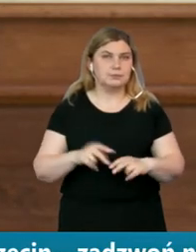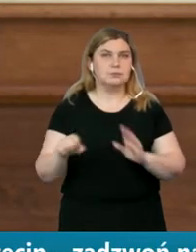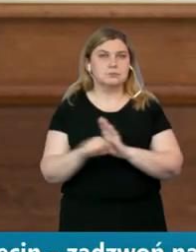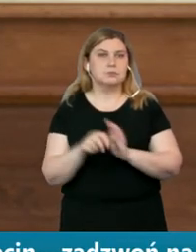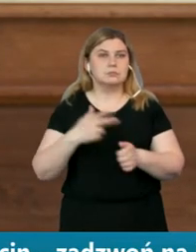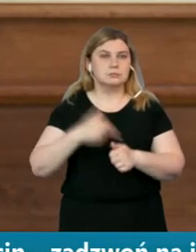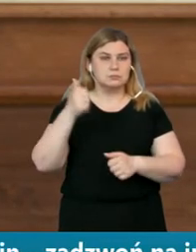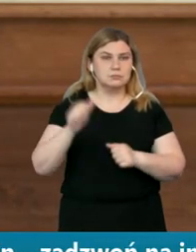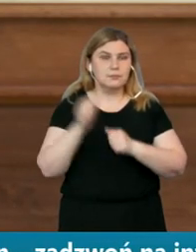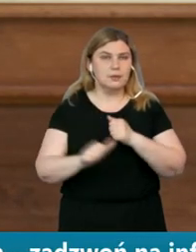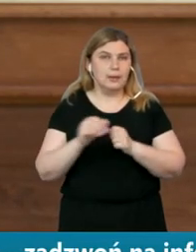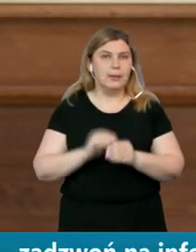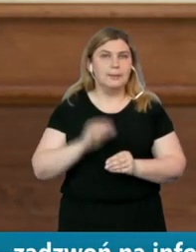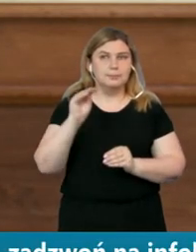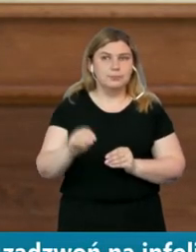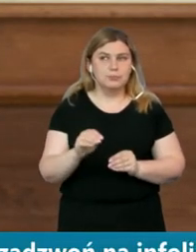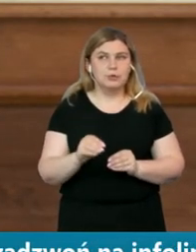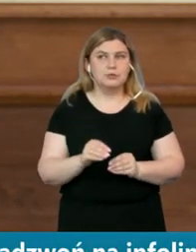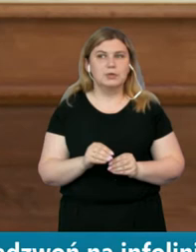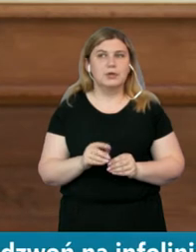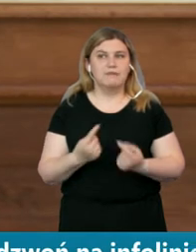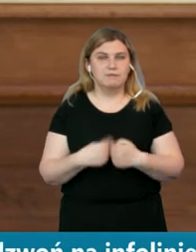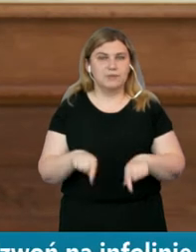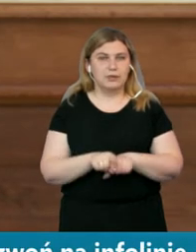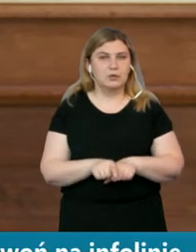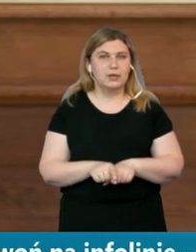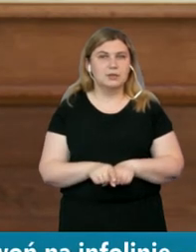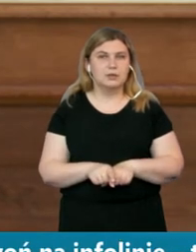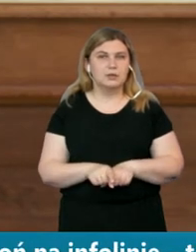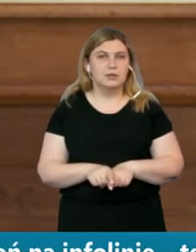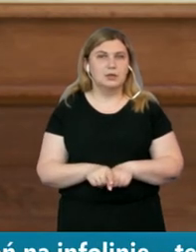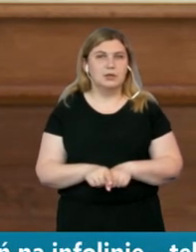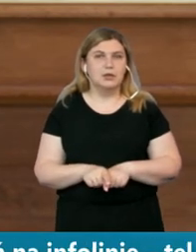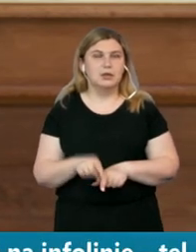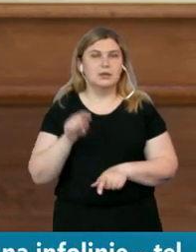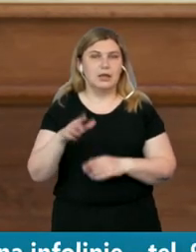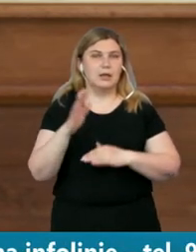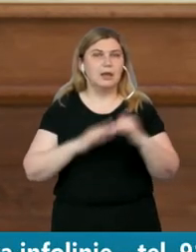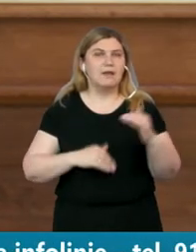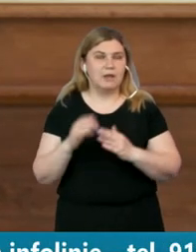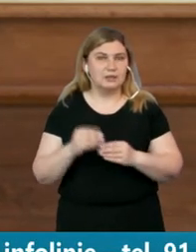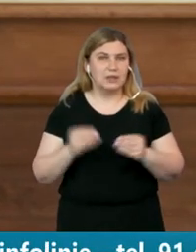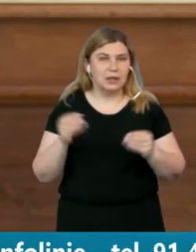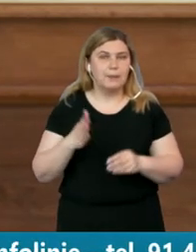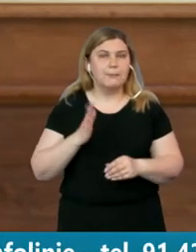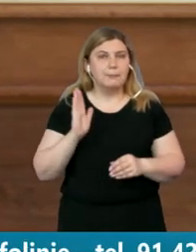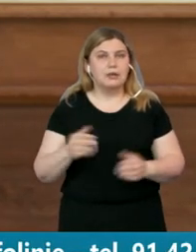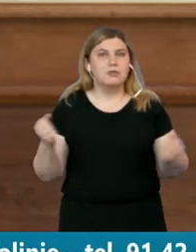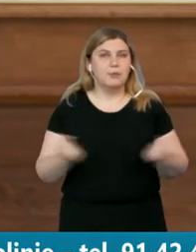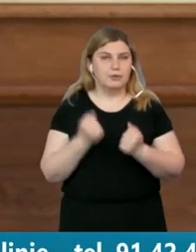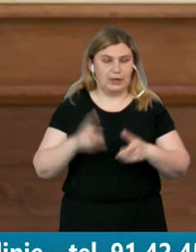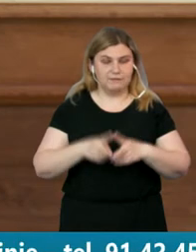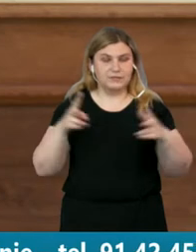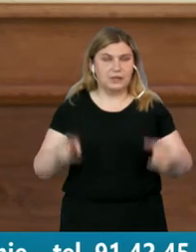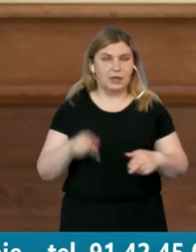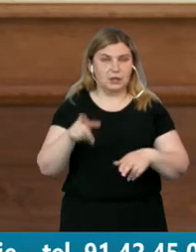lipca przesunięta, data wykonania tej inwestycji. No, będziemy się starali, żeby jeszcze w sezonie